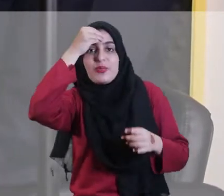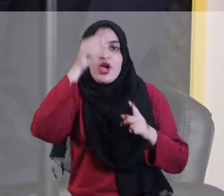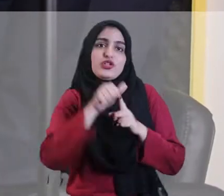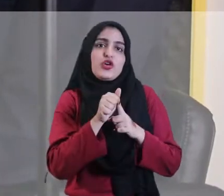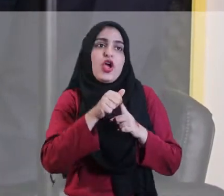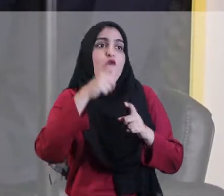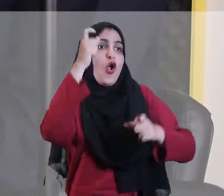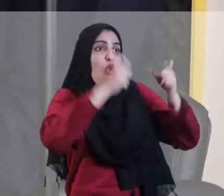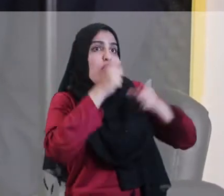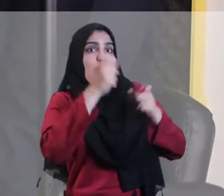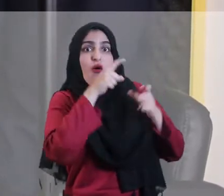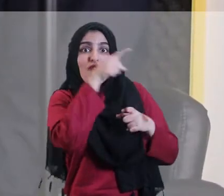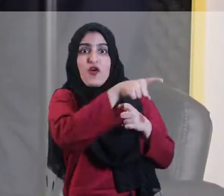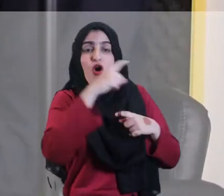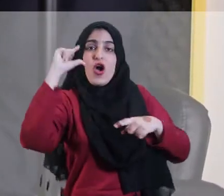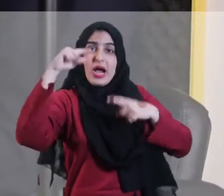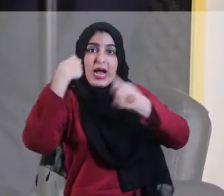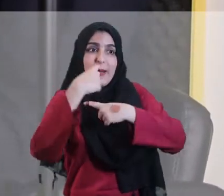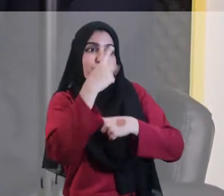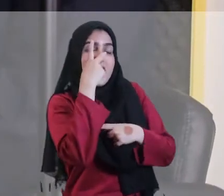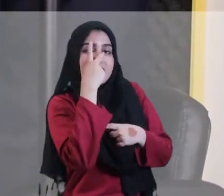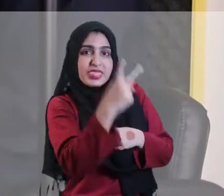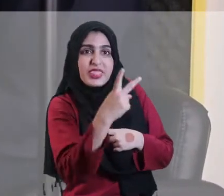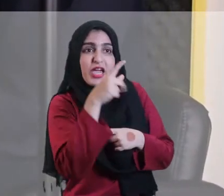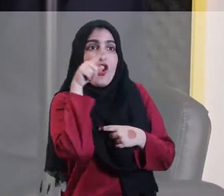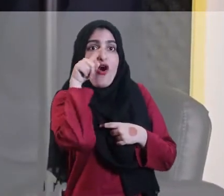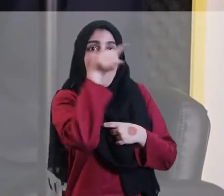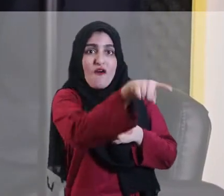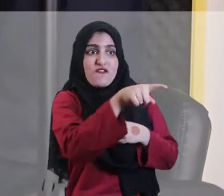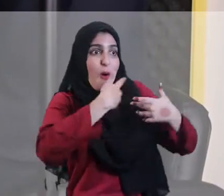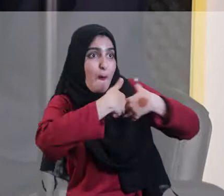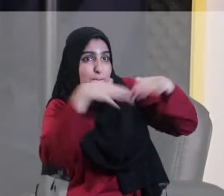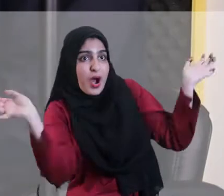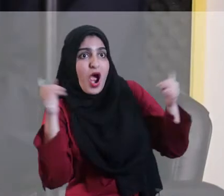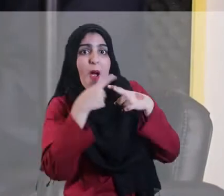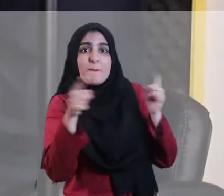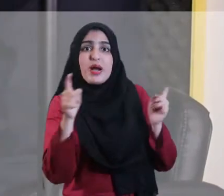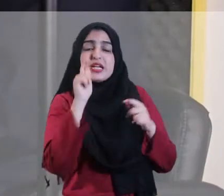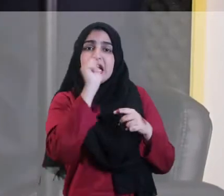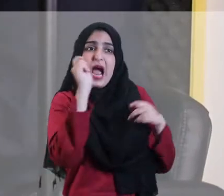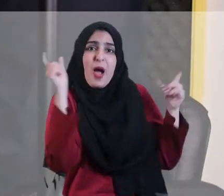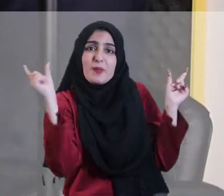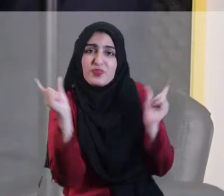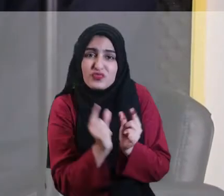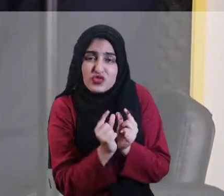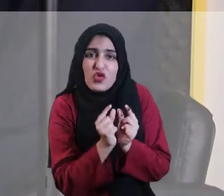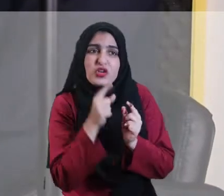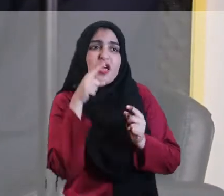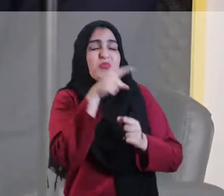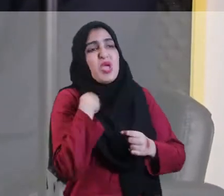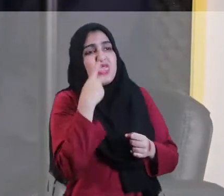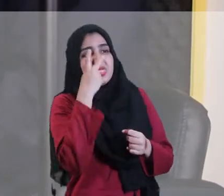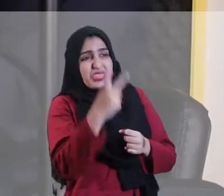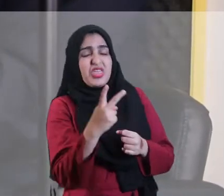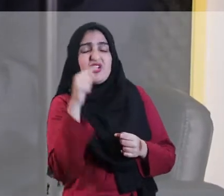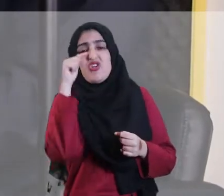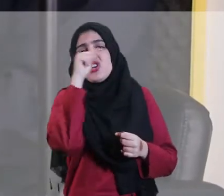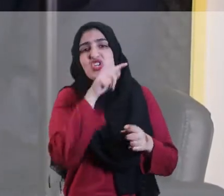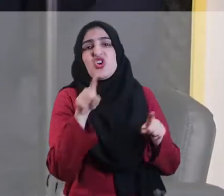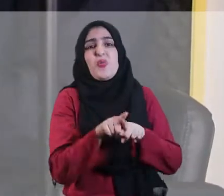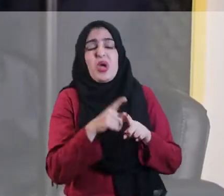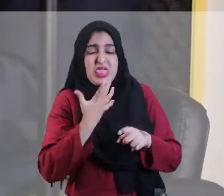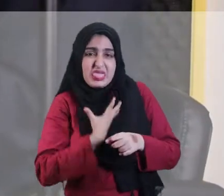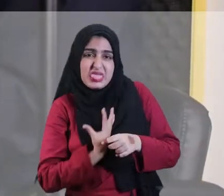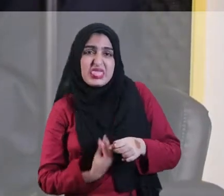जब बड़े बजट वाले फ्रेंड्स अगर आप उनका छोटा काम देखते हैं तो ज्यादा तकलीफ होती है मेज़ और फील्ड है 2019 टू टेक